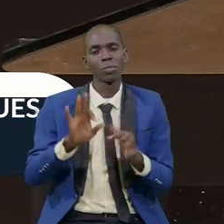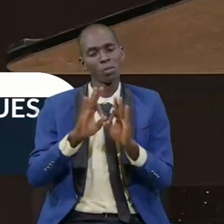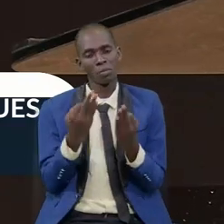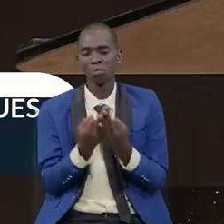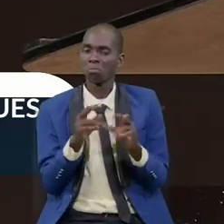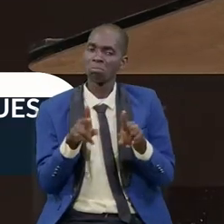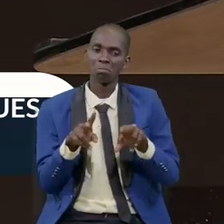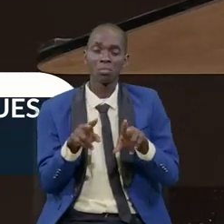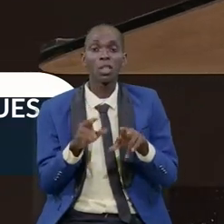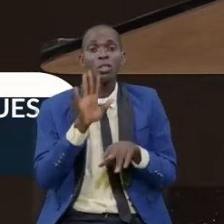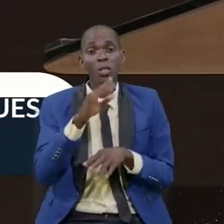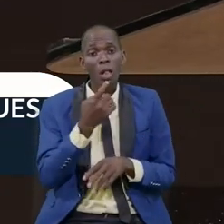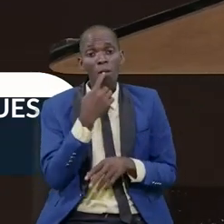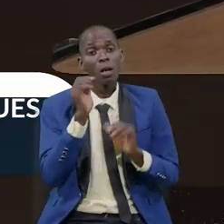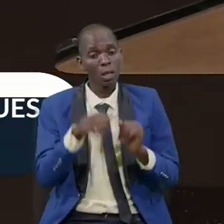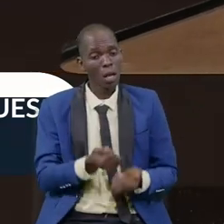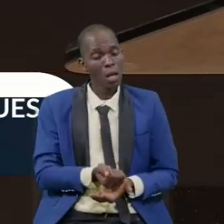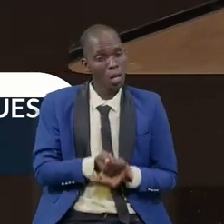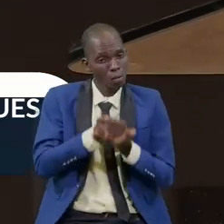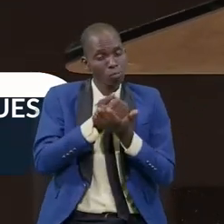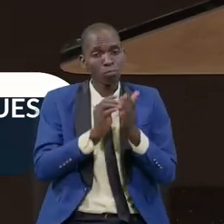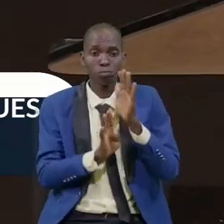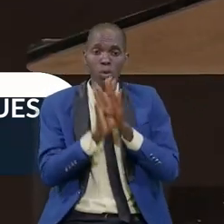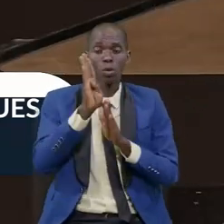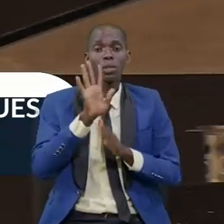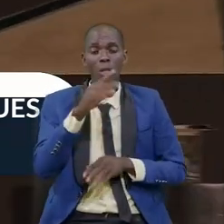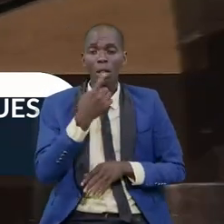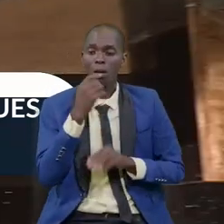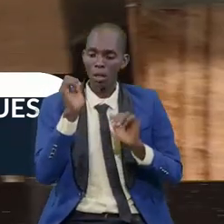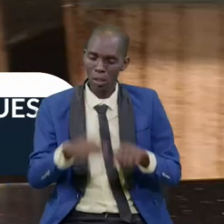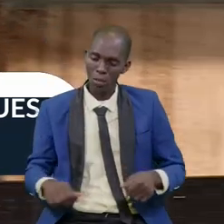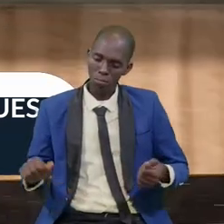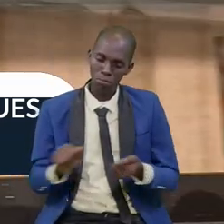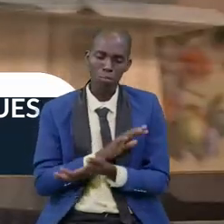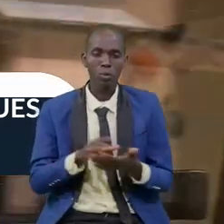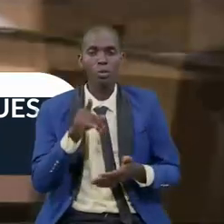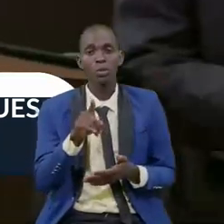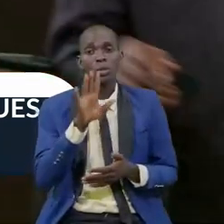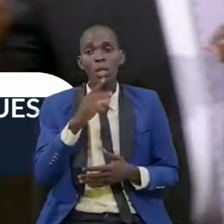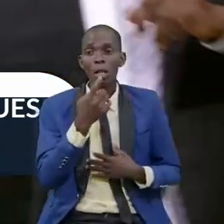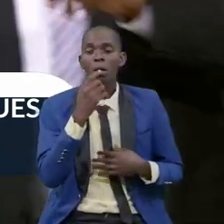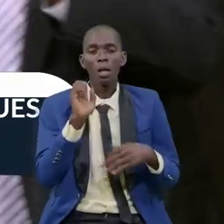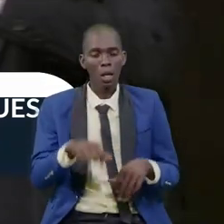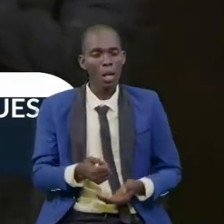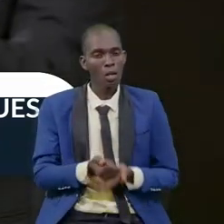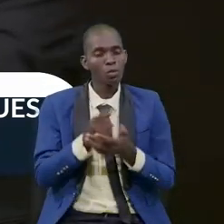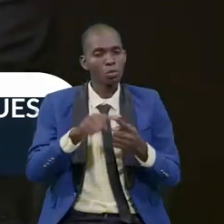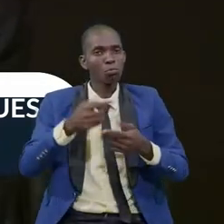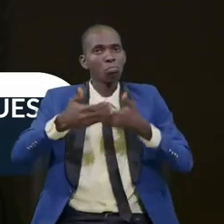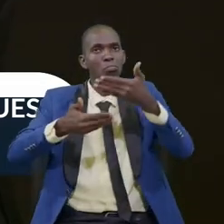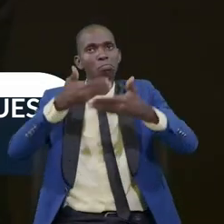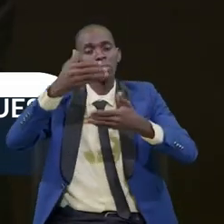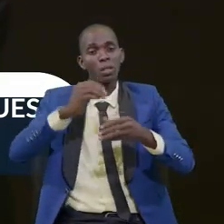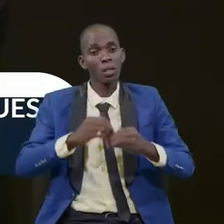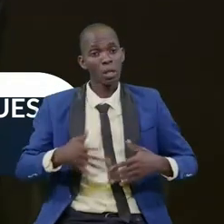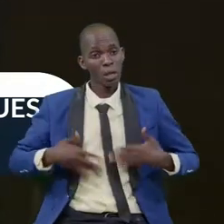votre famille, votre langue peut vous développer, ça peut vous détruire, votre langue peut vous faire progresser dans cette vie,